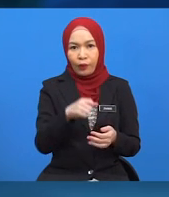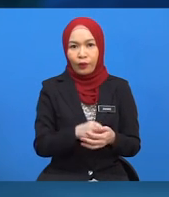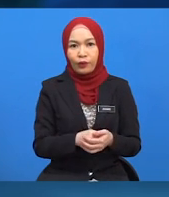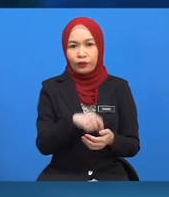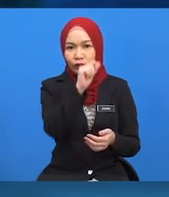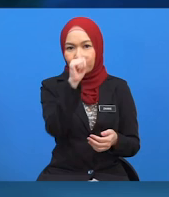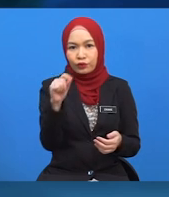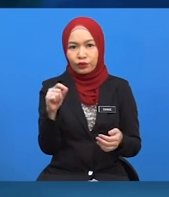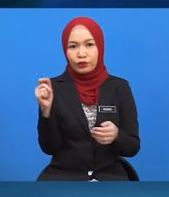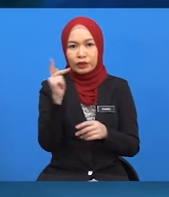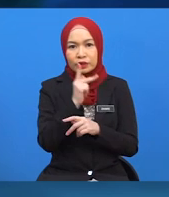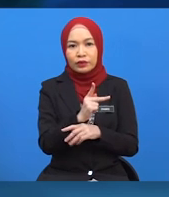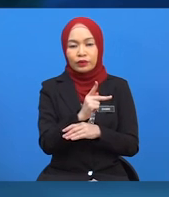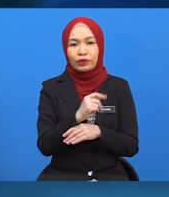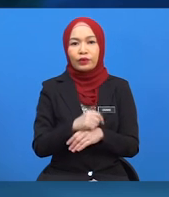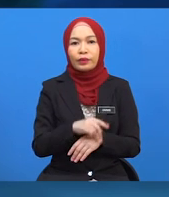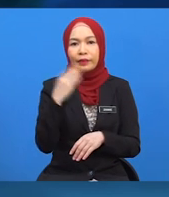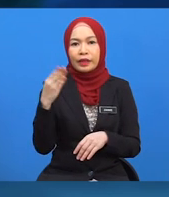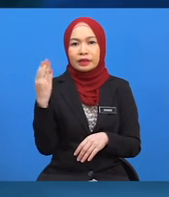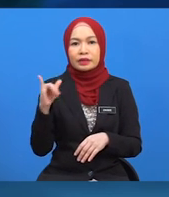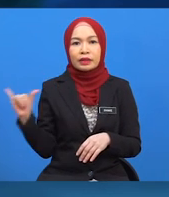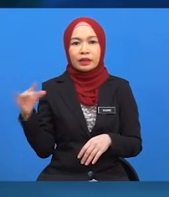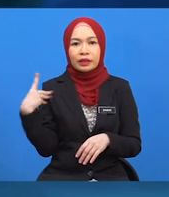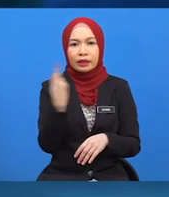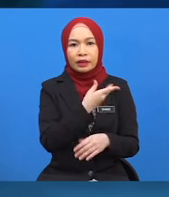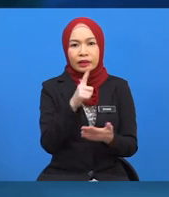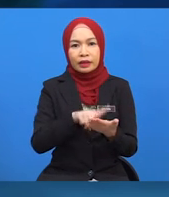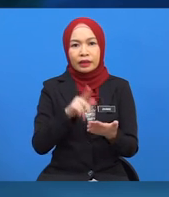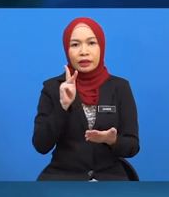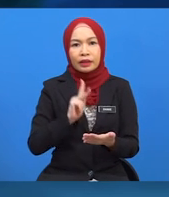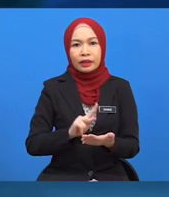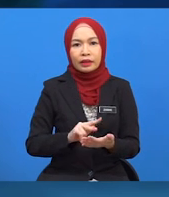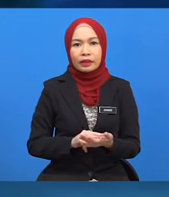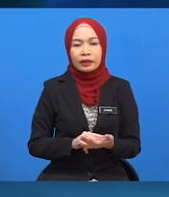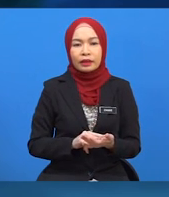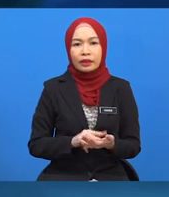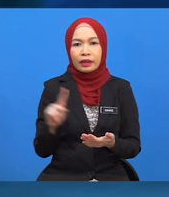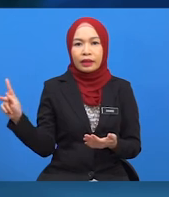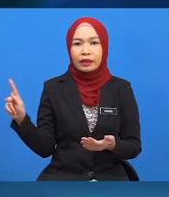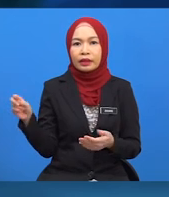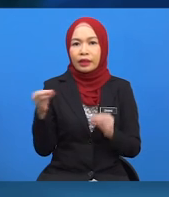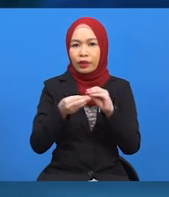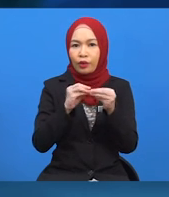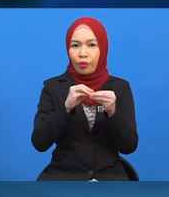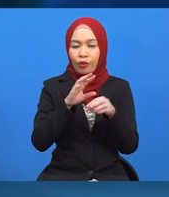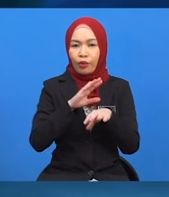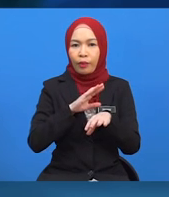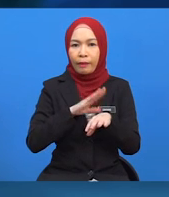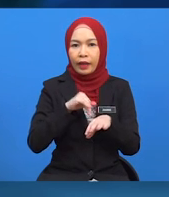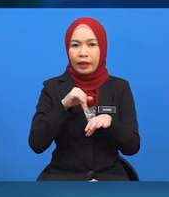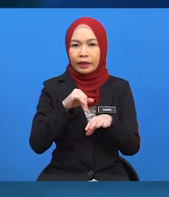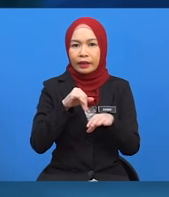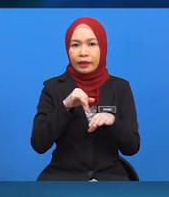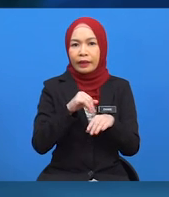sudoku, kebiasaannya kita meletakkan nombor pada setiap baris.